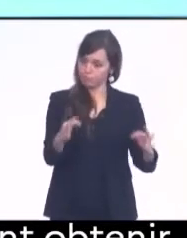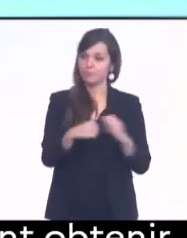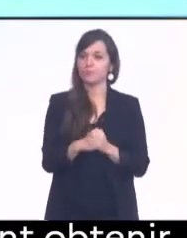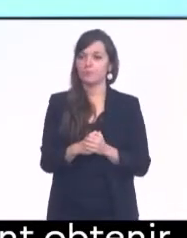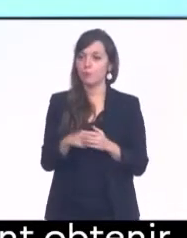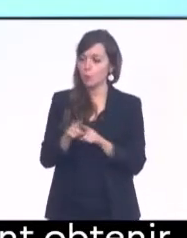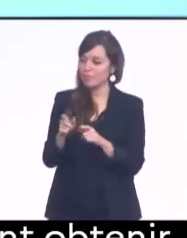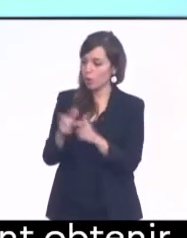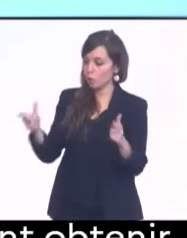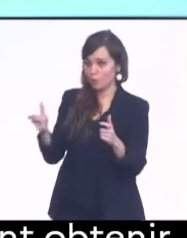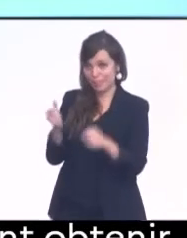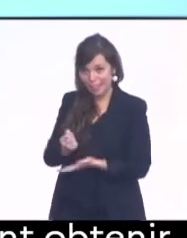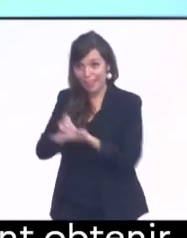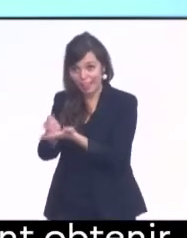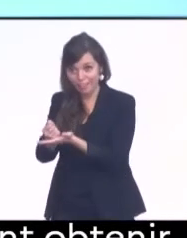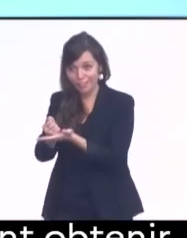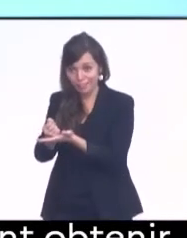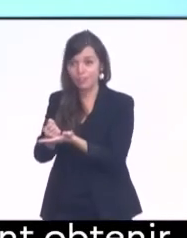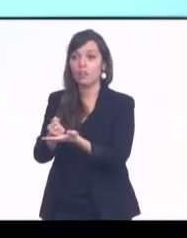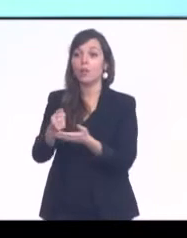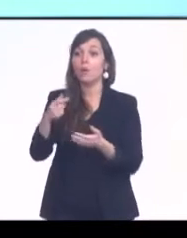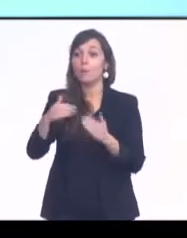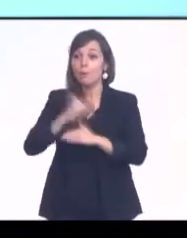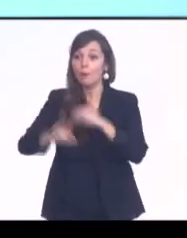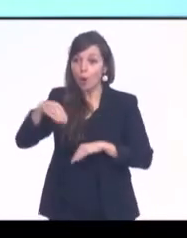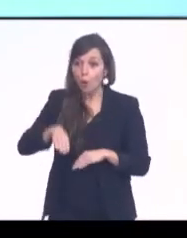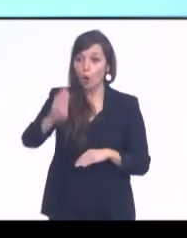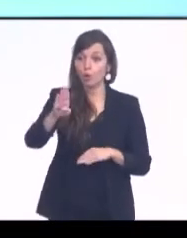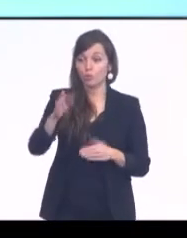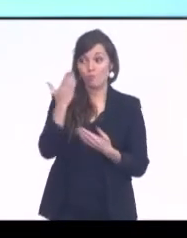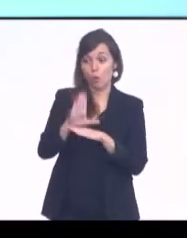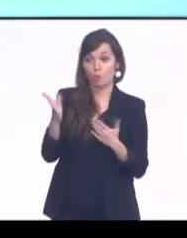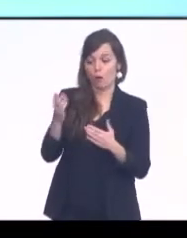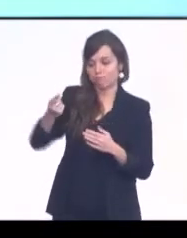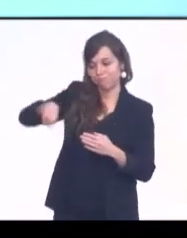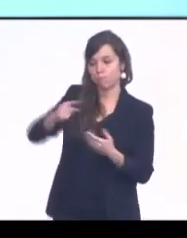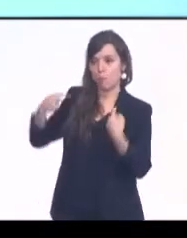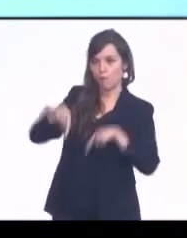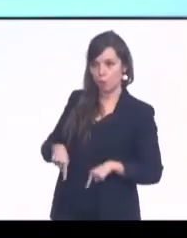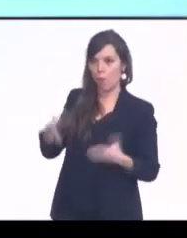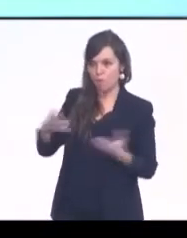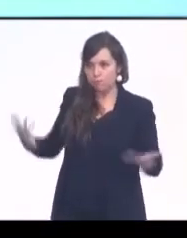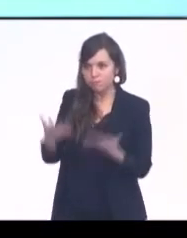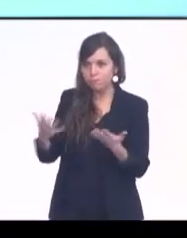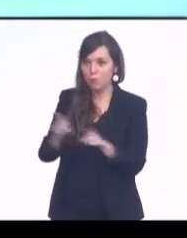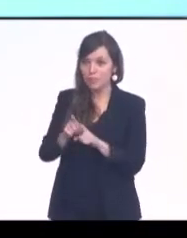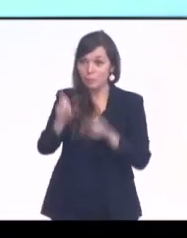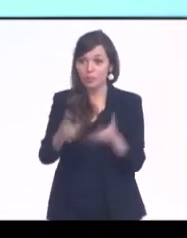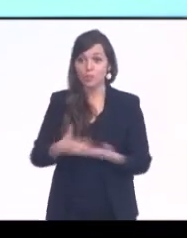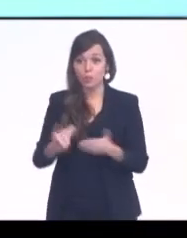les entreprises. Le plan France Relance marque la volonté du gouvernement de soutenir et dynamiser l'emploi des personnes